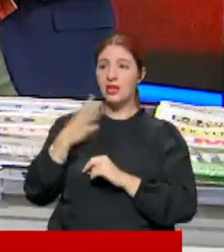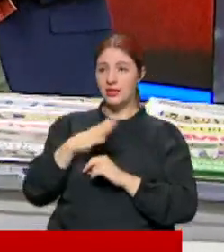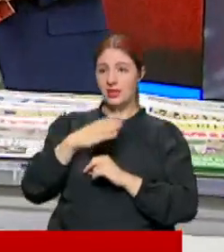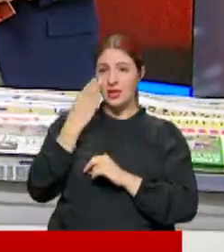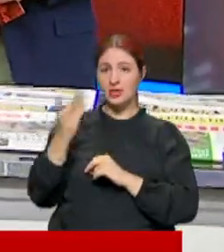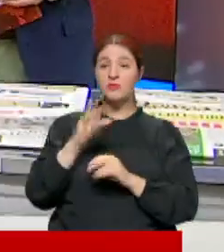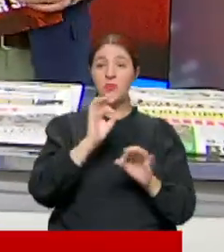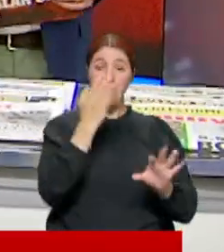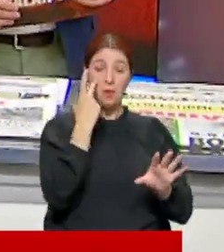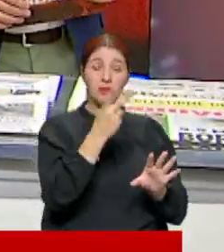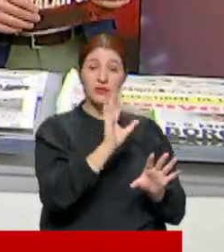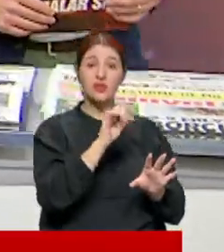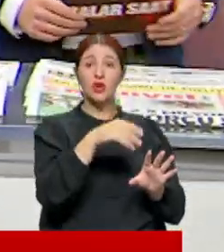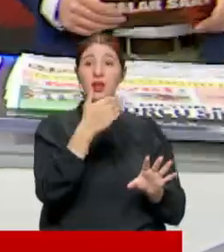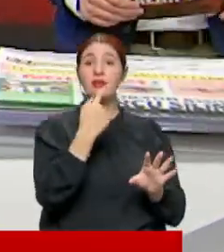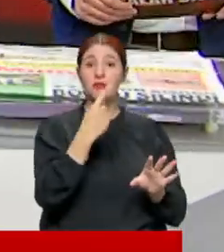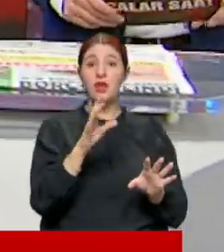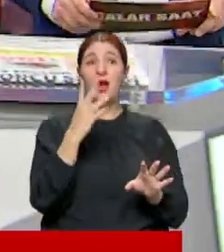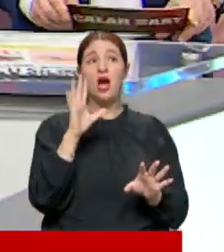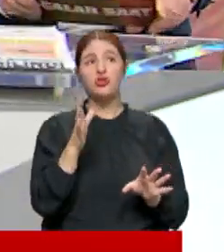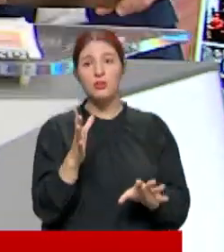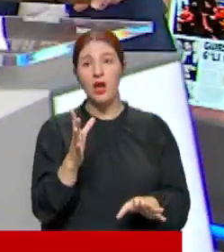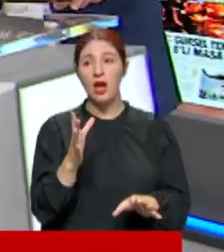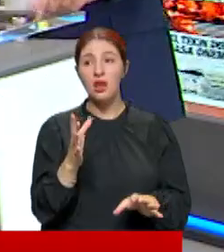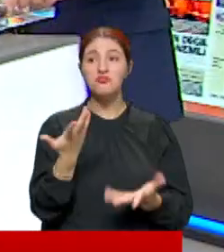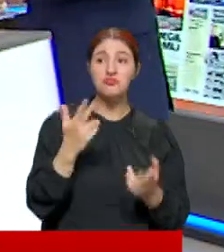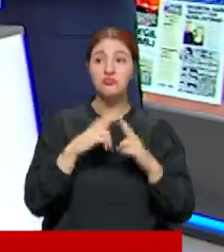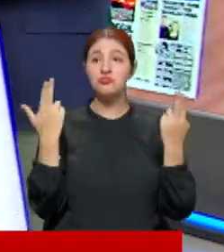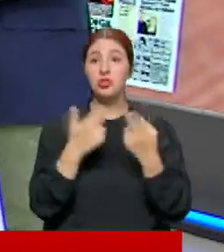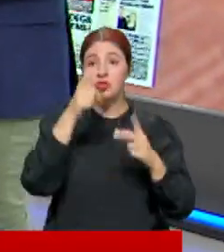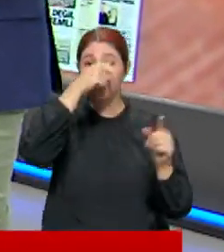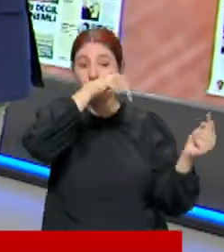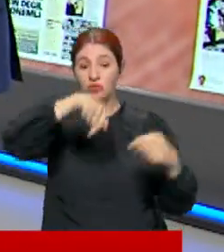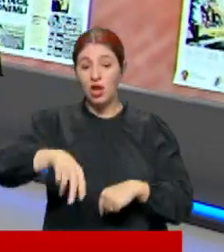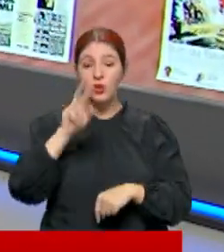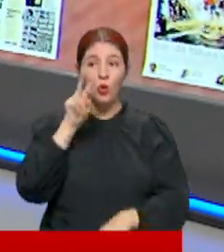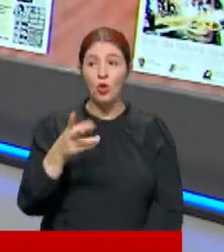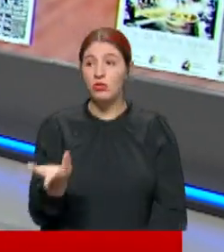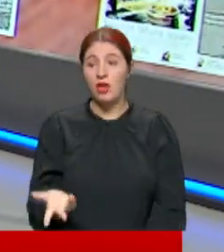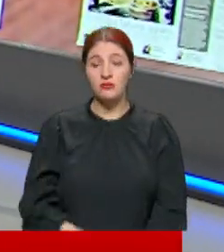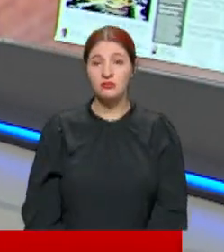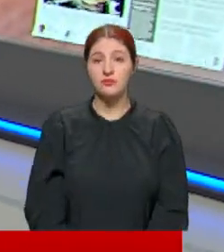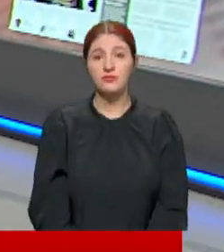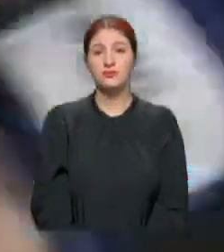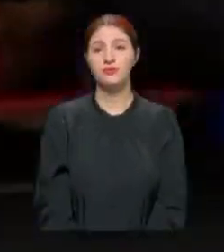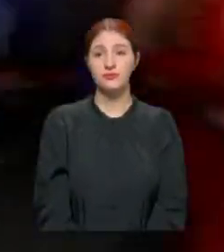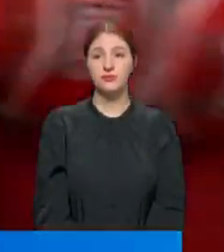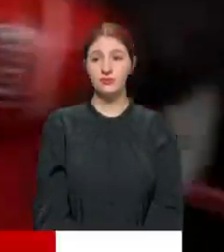İzleyelim. Sonra da diyelim ki acaba dünyadan Türkiye nasıl gözüküyor?